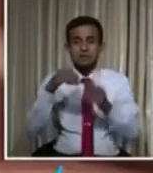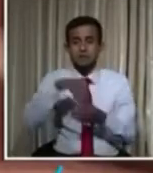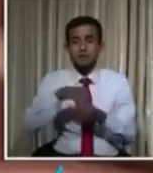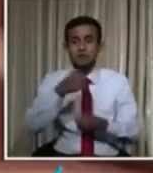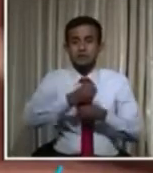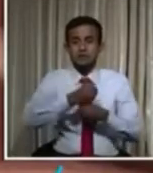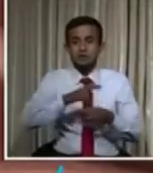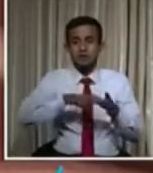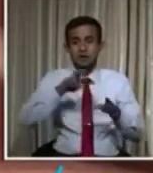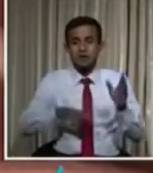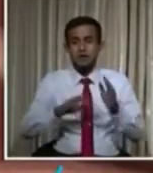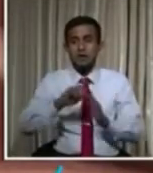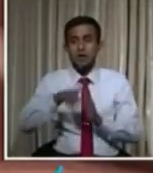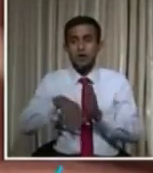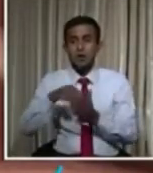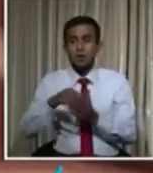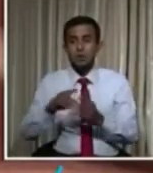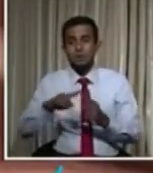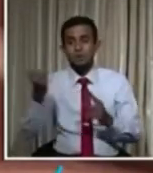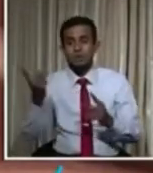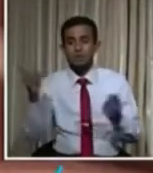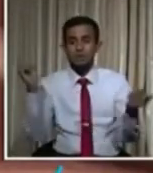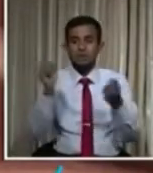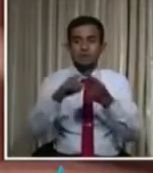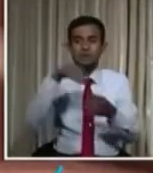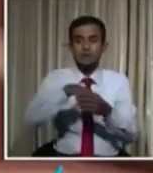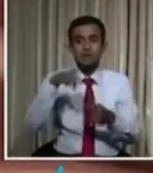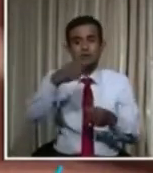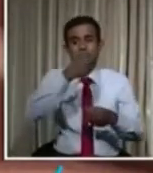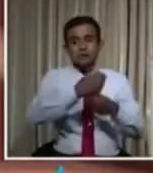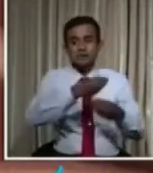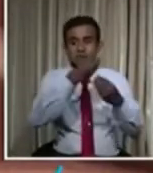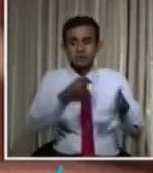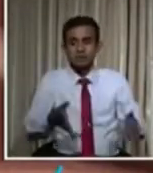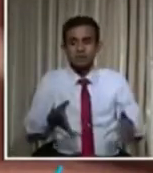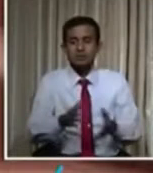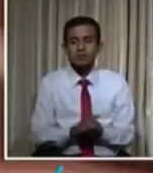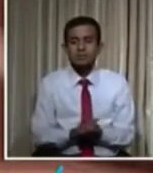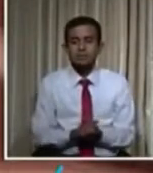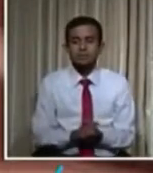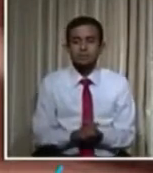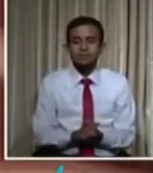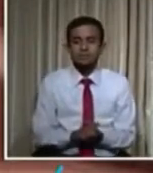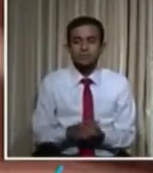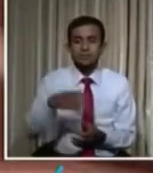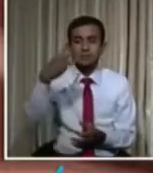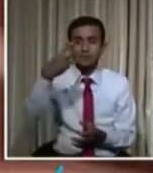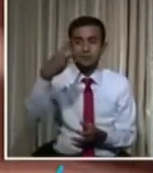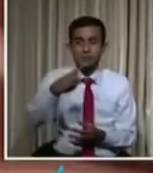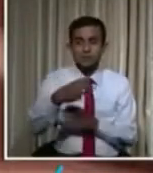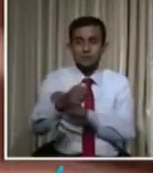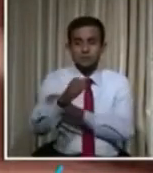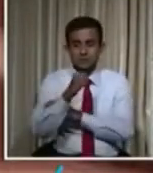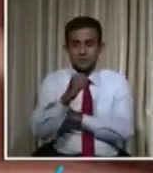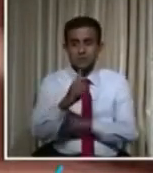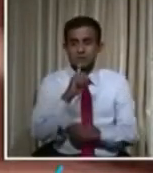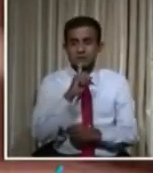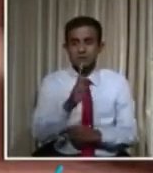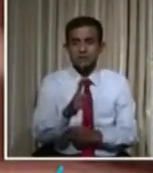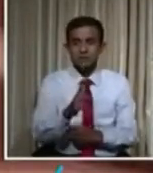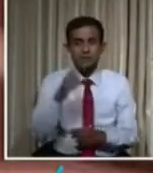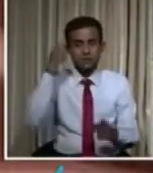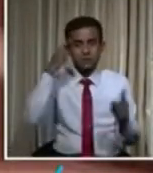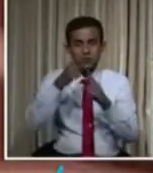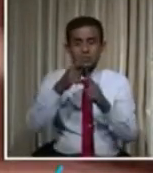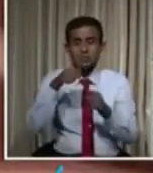ආණ්ඩුවෙන් අයින් වෙලා පොදු අපේක්ෂක විදිහට තරඟ කෙරුවා. ඒ ආණ්ඩුව පරාජය වුණා. ඒක නිසා මේ 3-2 බලය කියන එක